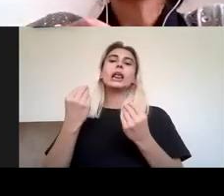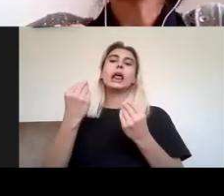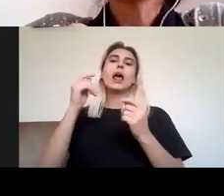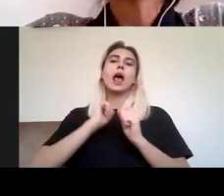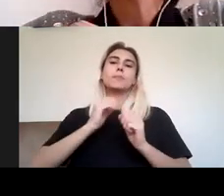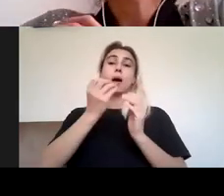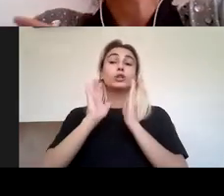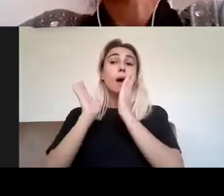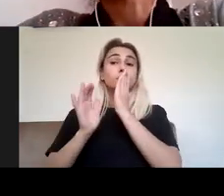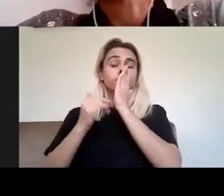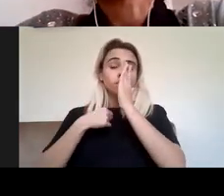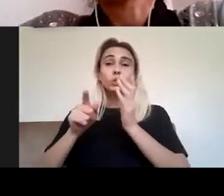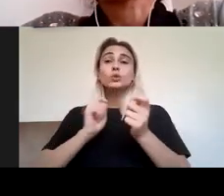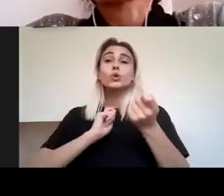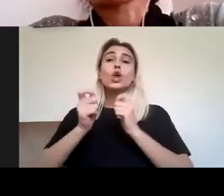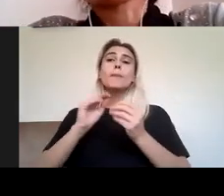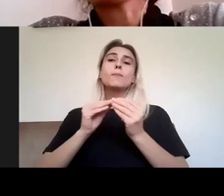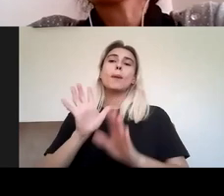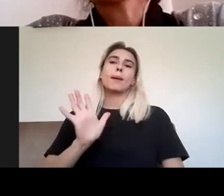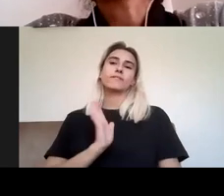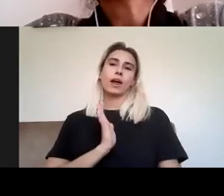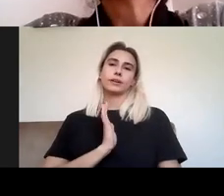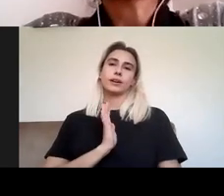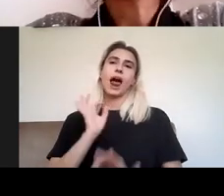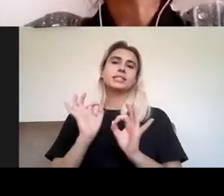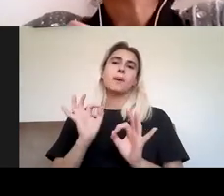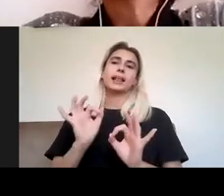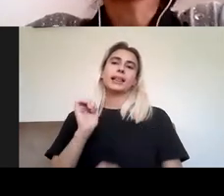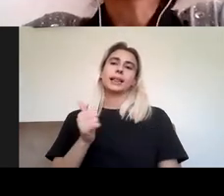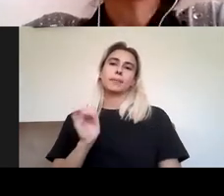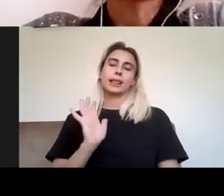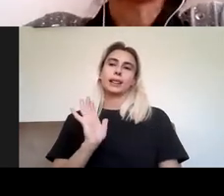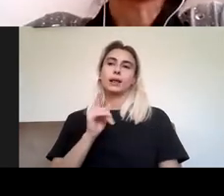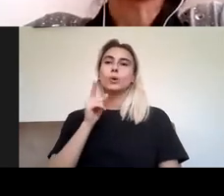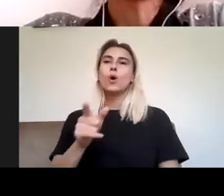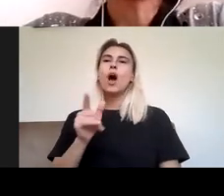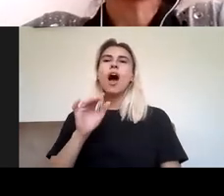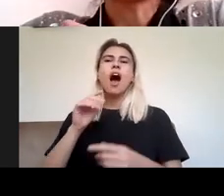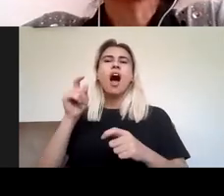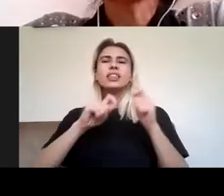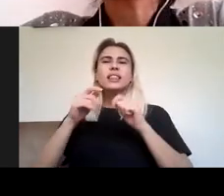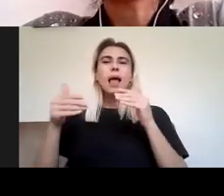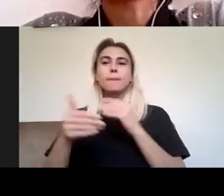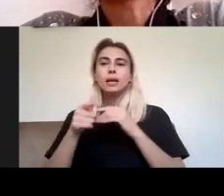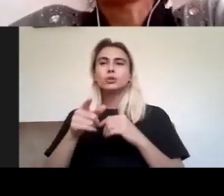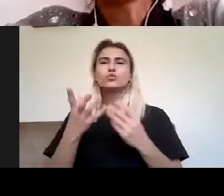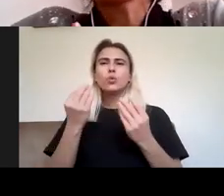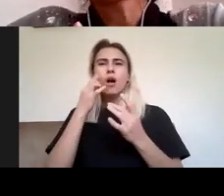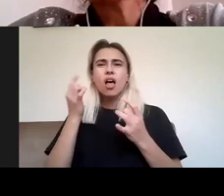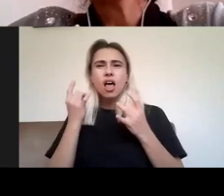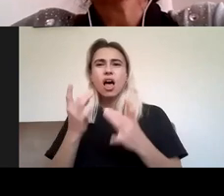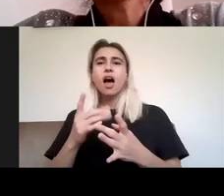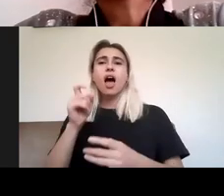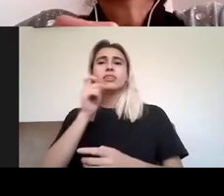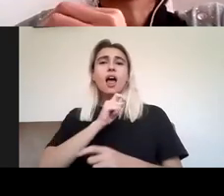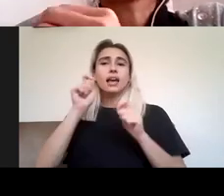Fakat bizde uygulama problemleri var her zamanki gibi. Özellikle altyapıdaki uygulama problemlerinin çok bariz bir şekilde hatalı